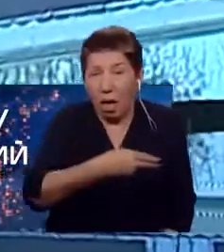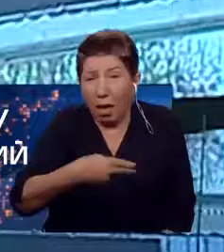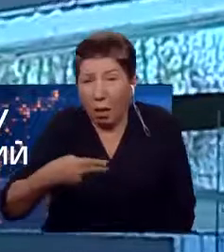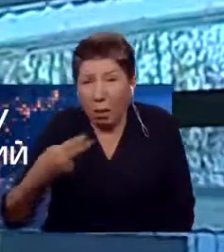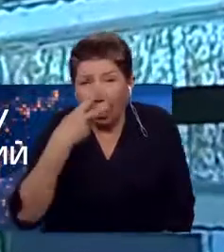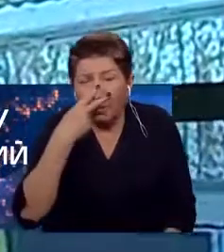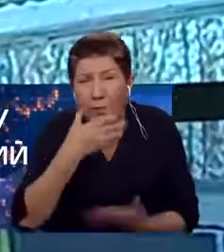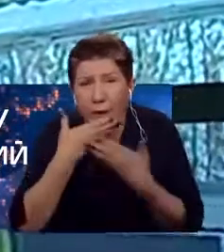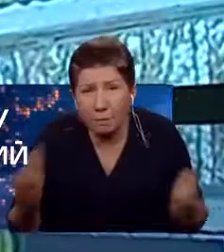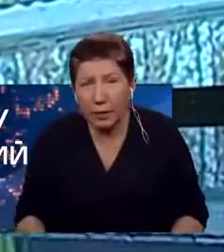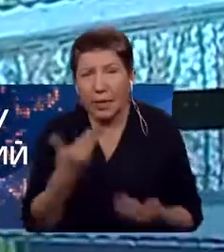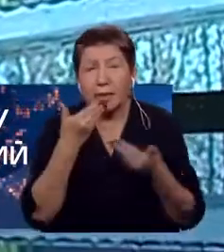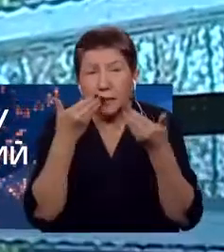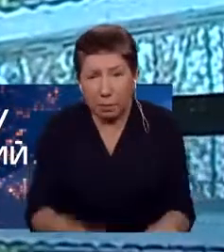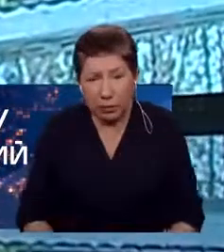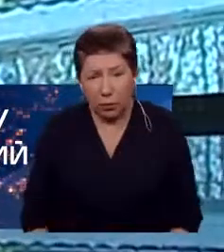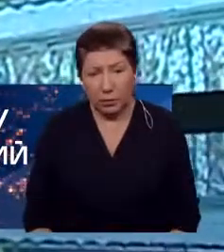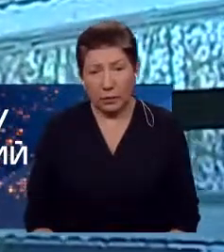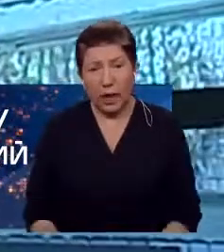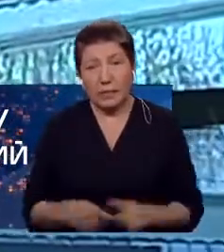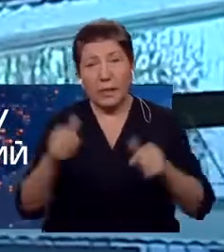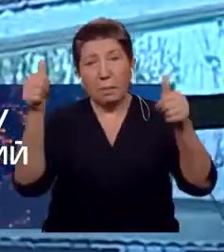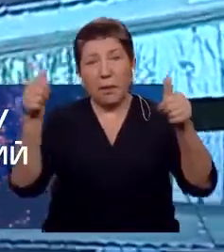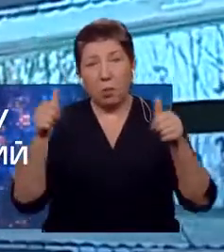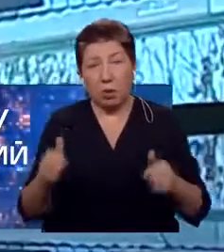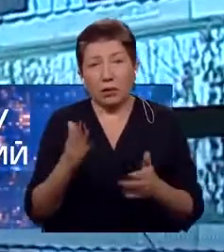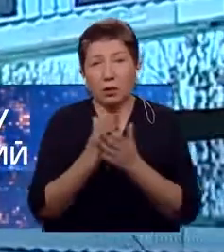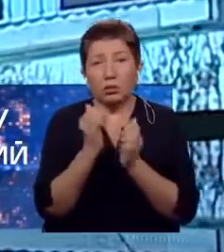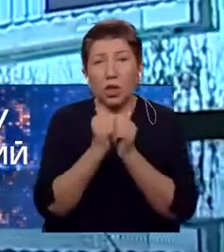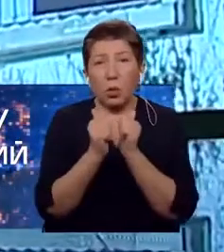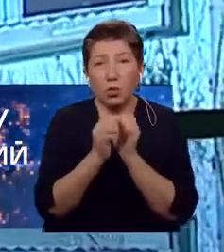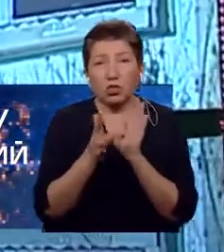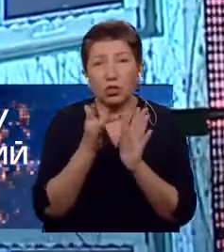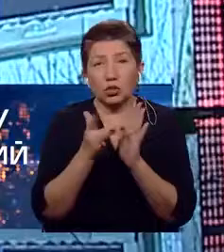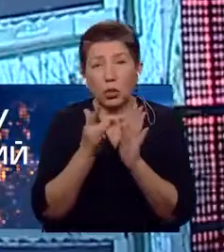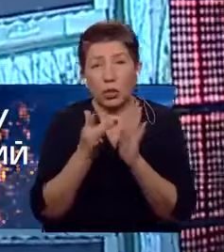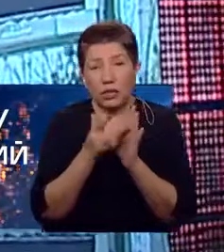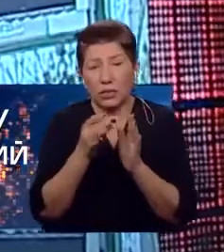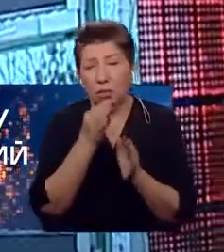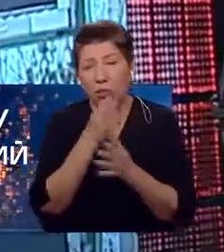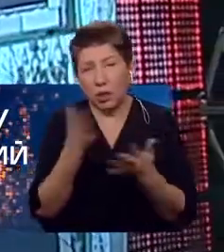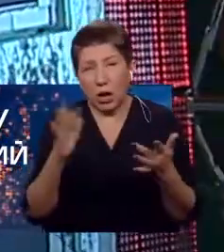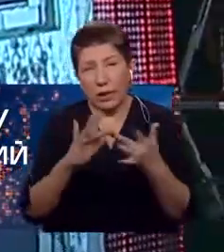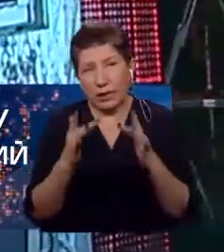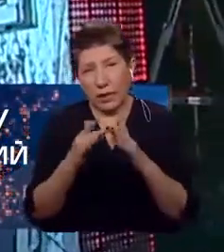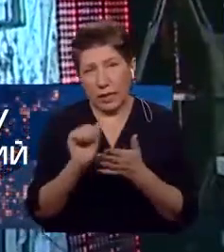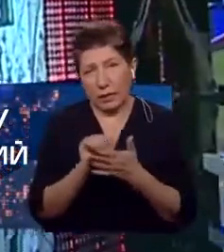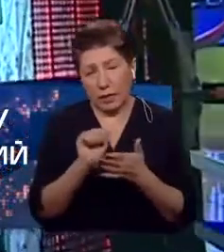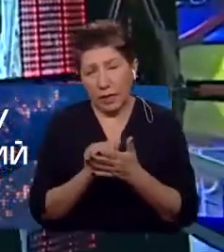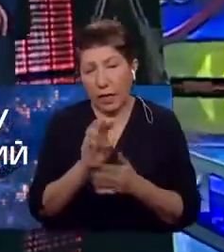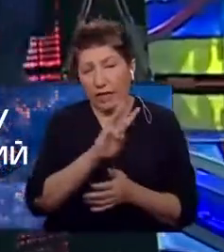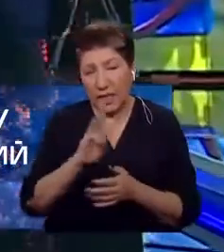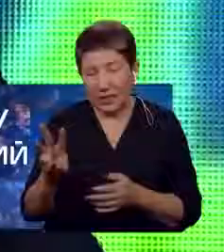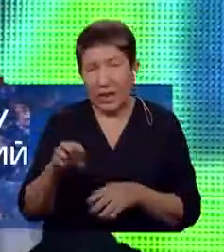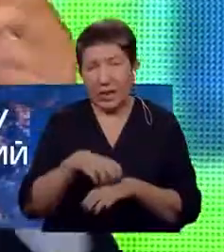маленькими літерами і не видно. Цей бігборд знаходиться на кожній сторінці будь-якого інтернет-видання, на сайті